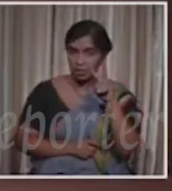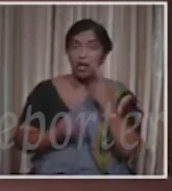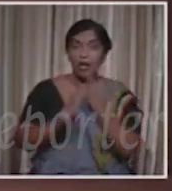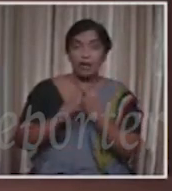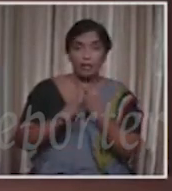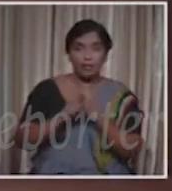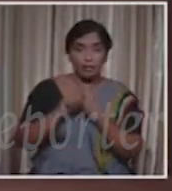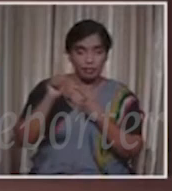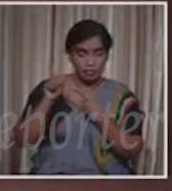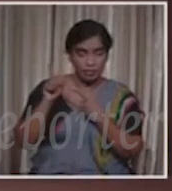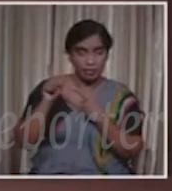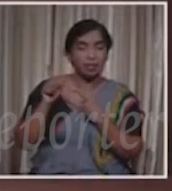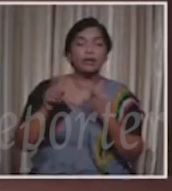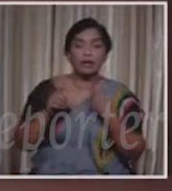නැහැ.